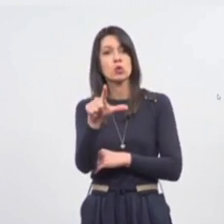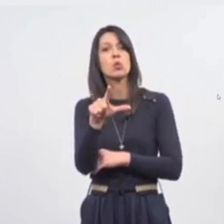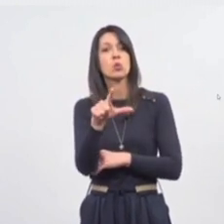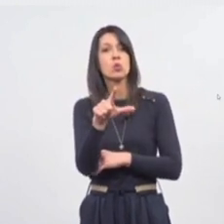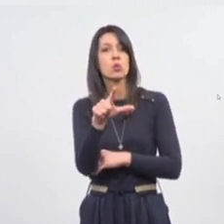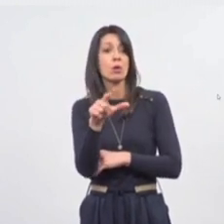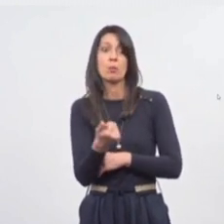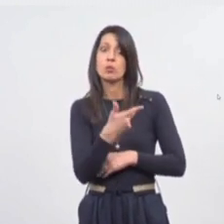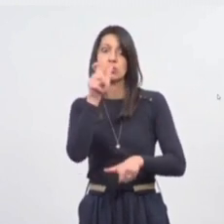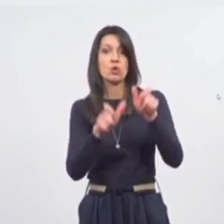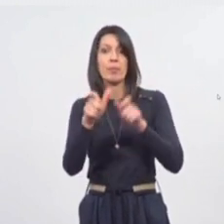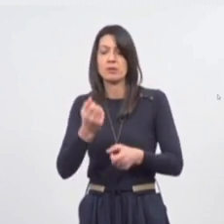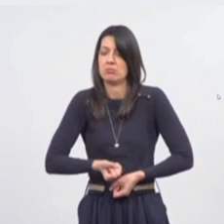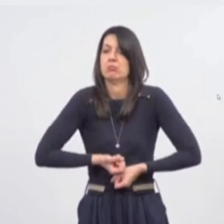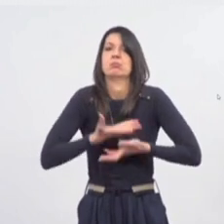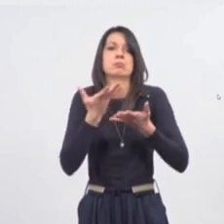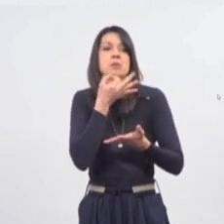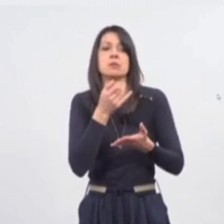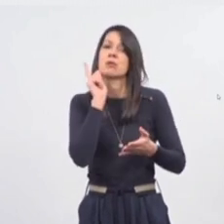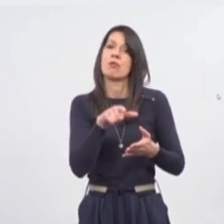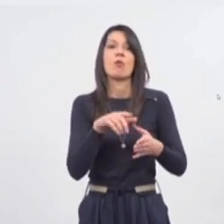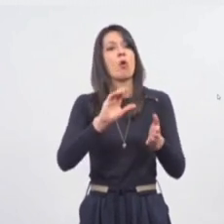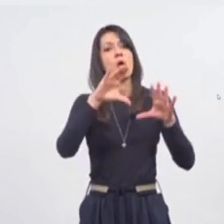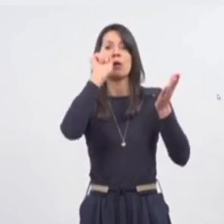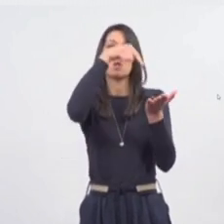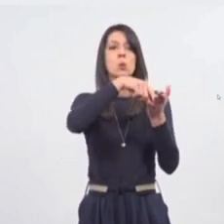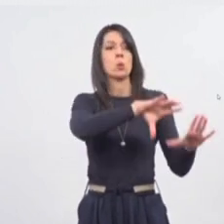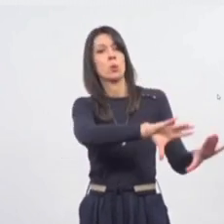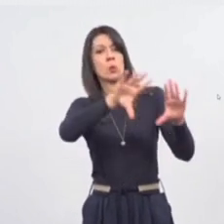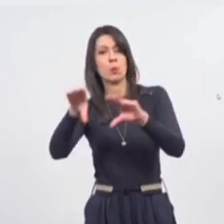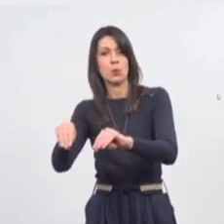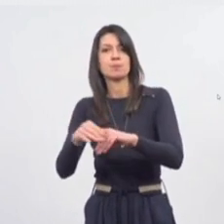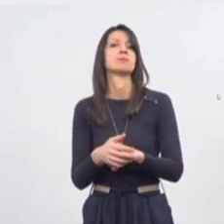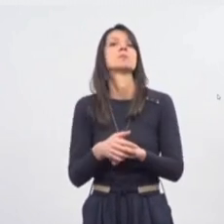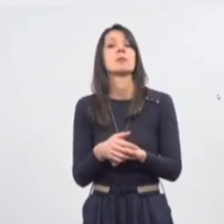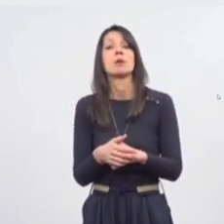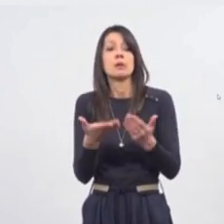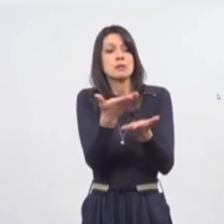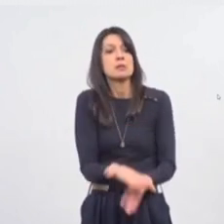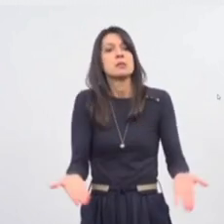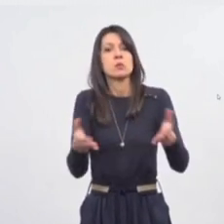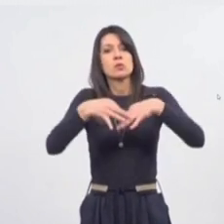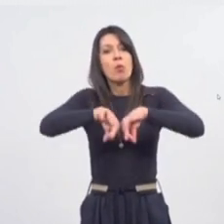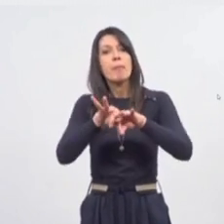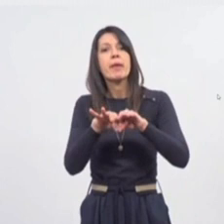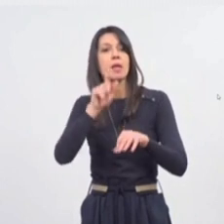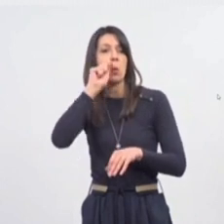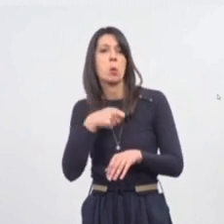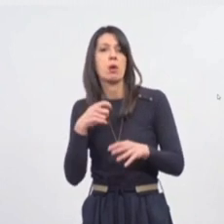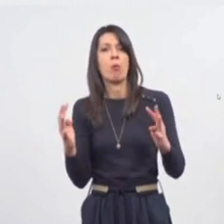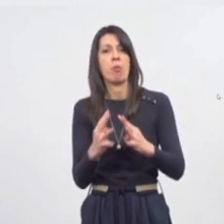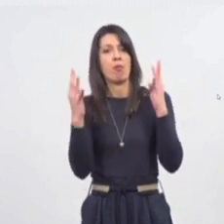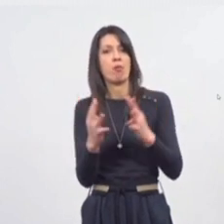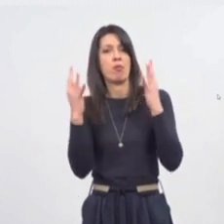nombreuses s'étant exprimées en ce sens. Et au-delà des atrocités qui sont actuellement commises sur le sol ukrainien par les forces